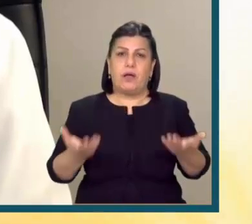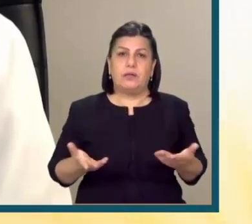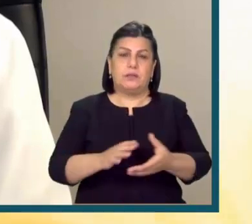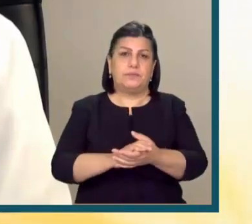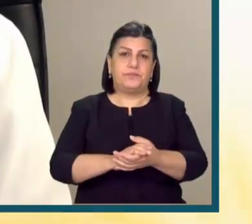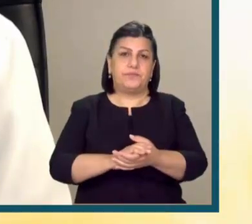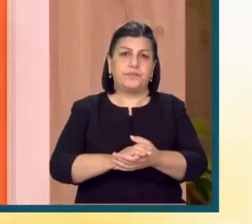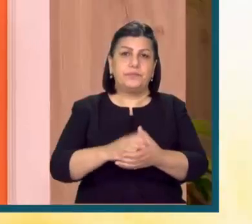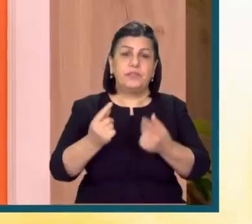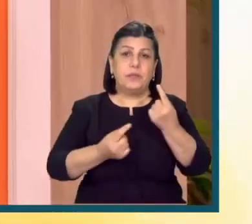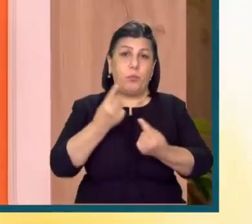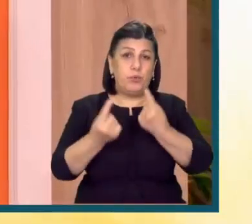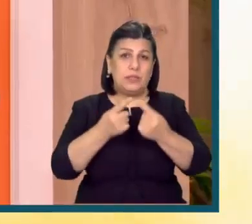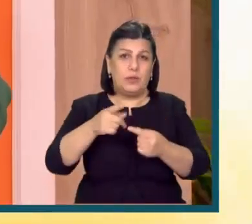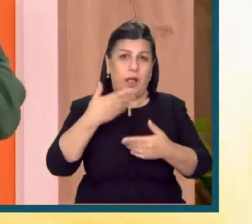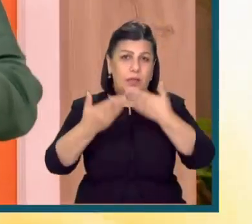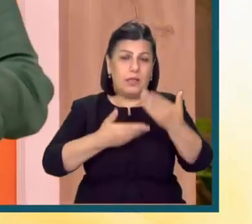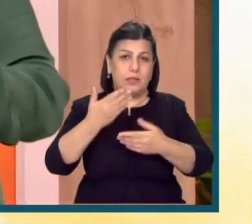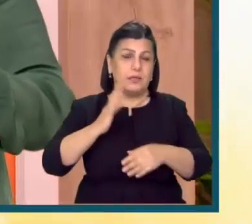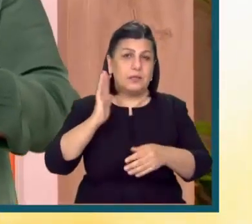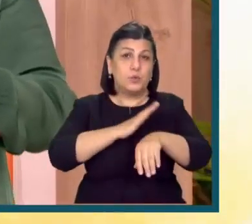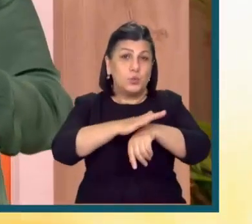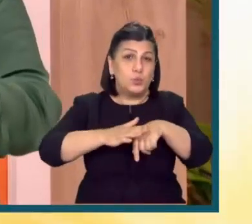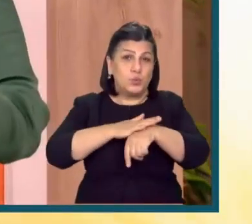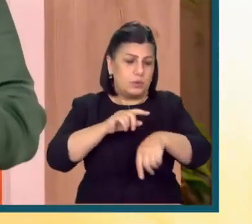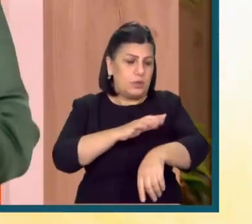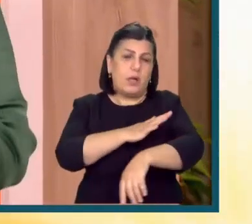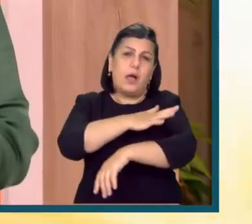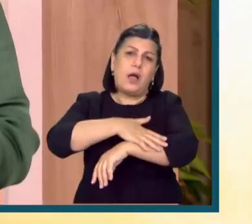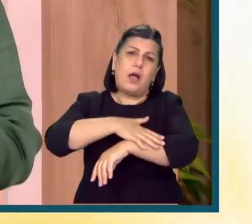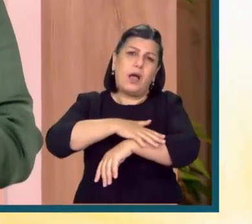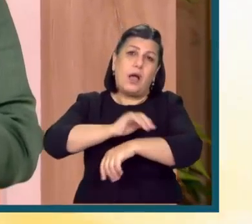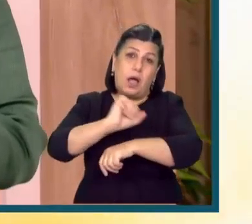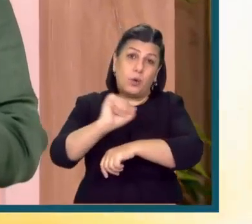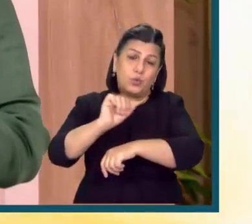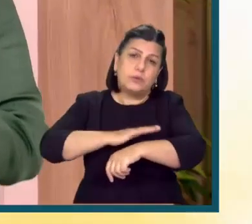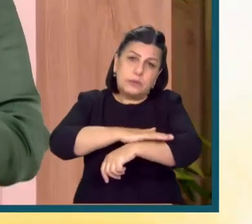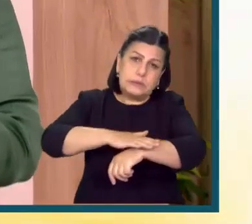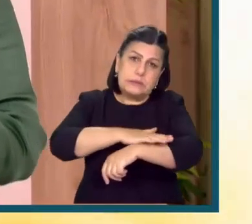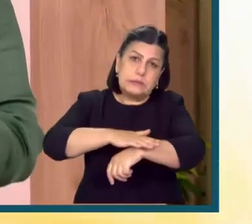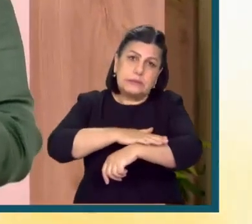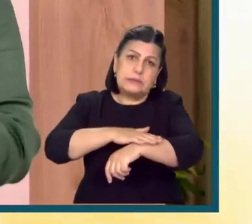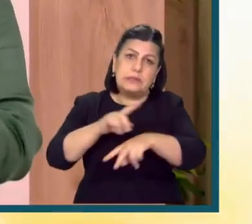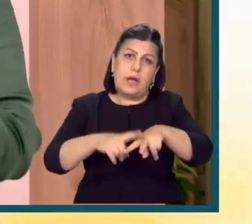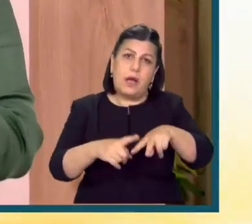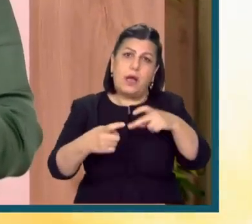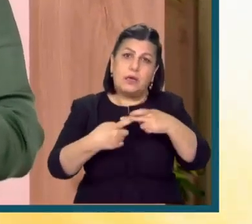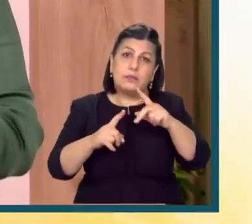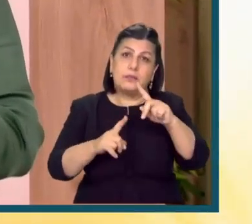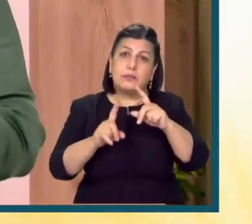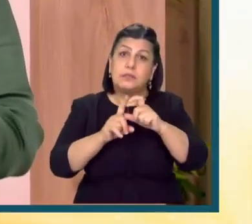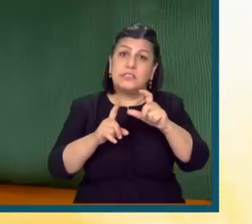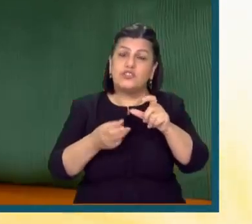kilit bitkisini sürdükten bir saat sonra da üzerine ne yapacaksınız? Ardıç yağını 4